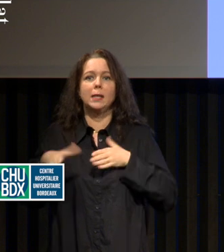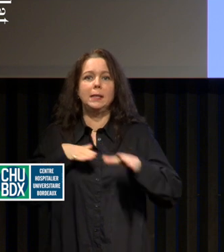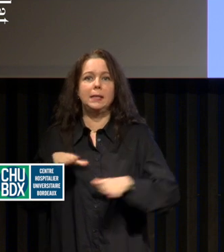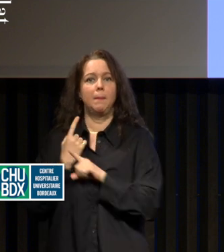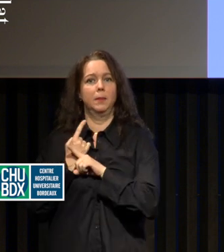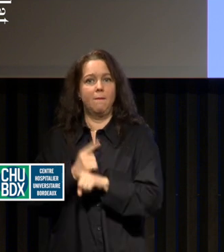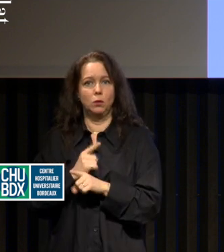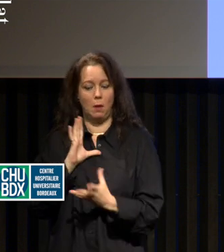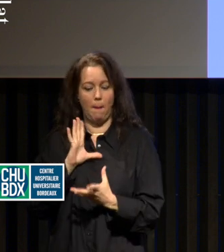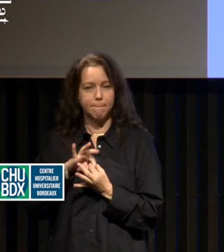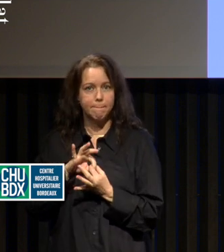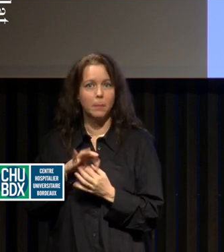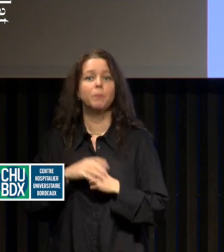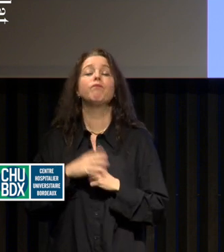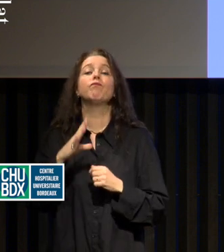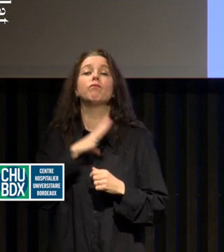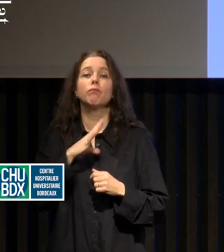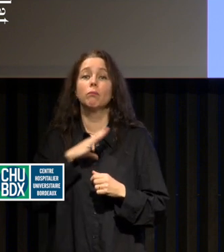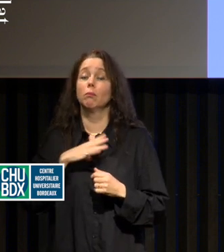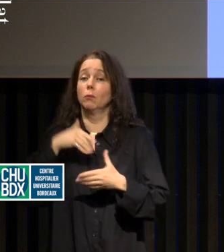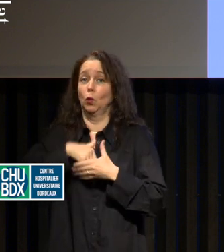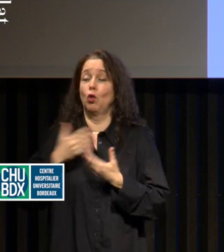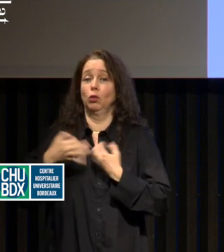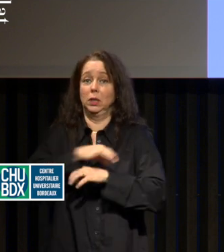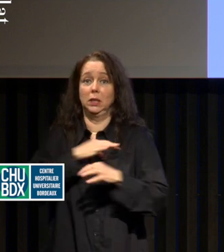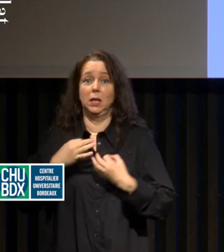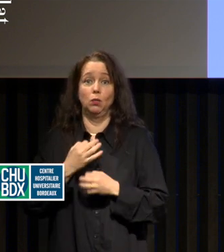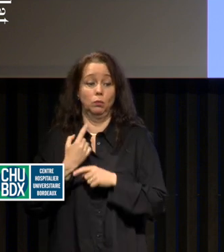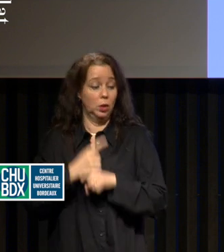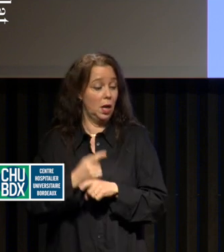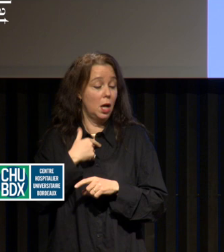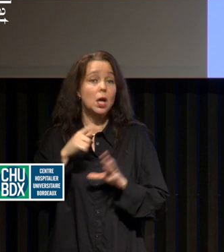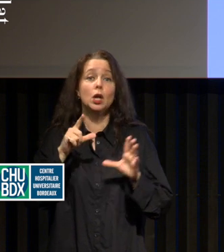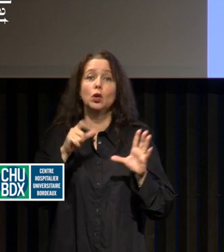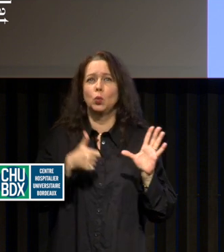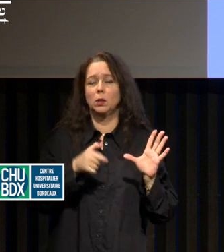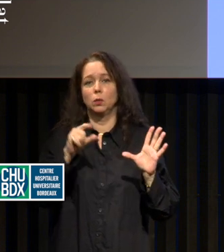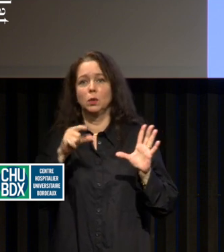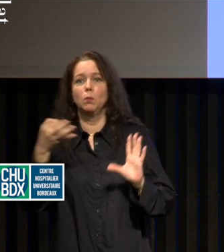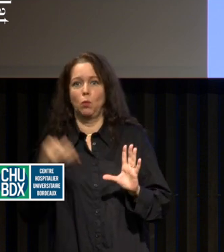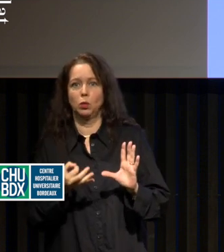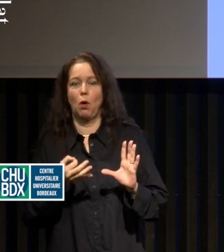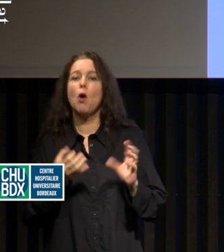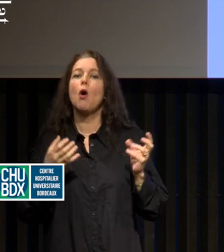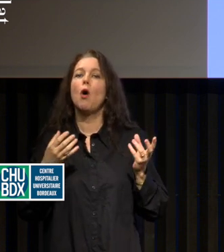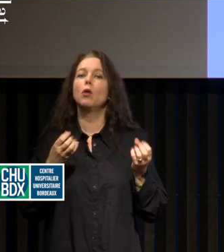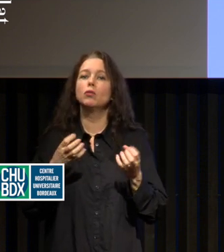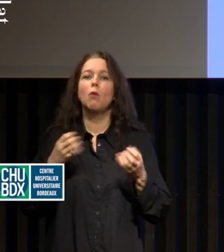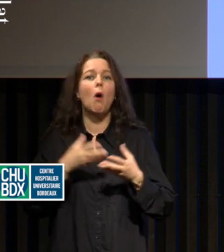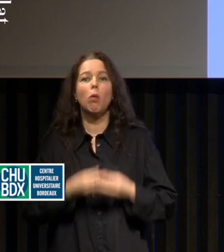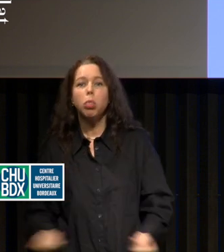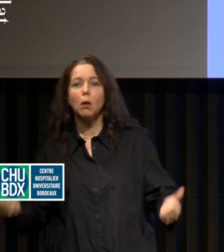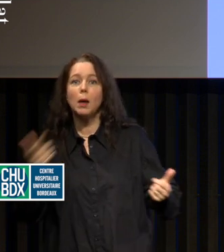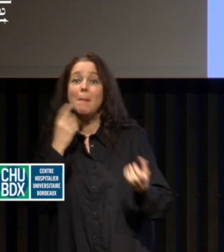sans arrêt, on a des cellules de l'immunité dans le corps. Et vous voyez qu'il y en a 60 à 70 % qui vont être, elles sont souvent de passage, dans le tube digestif,